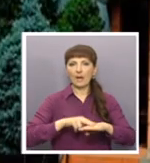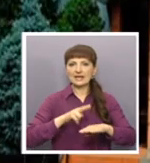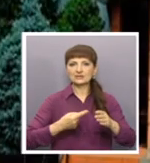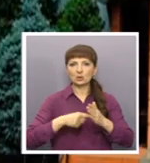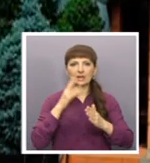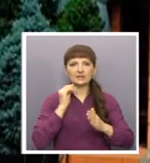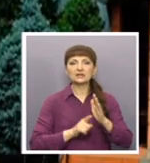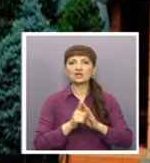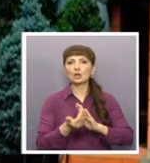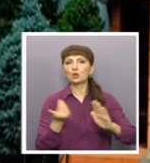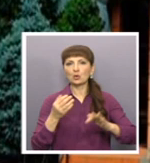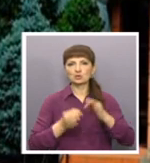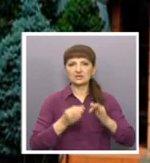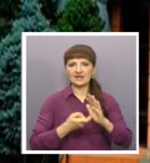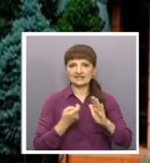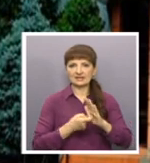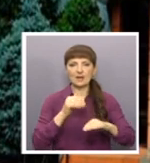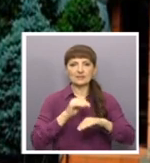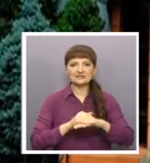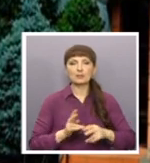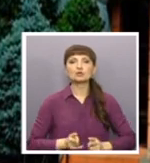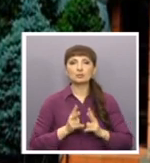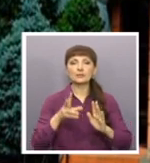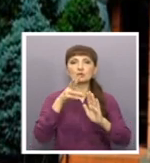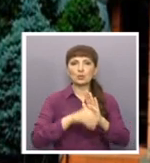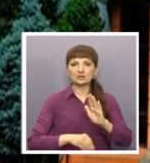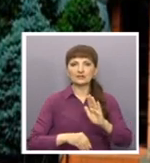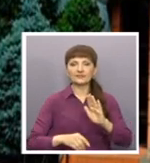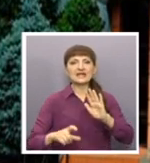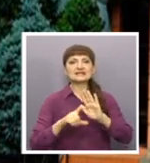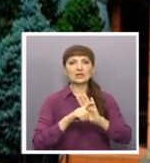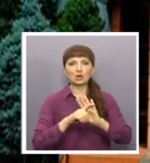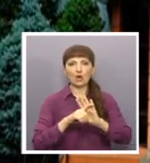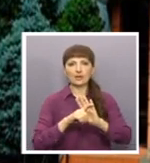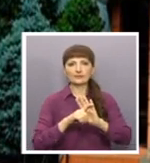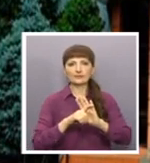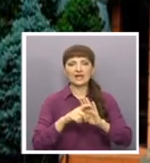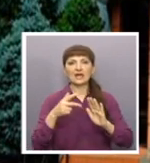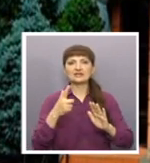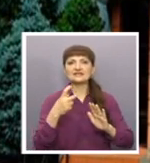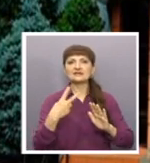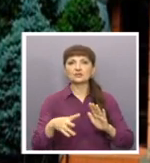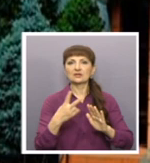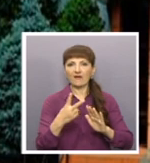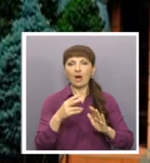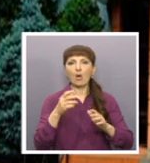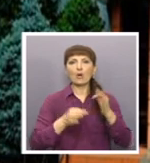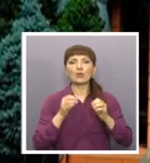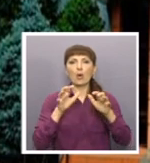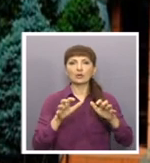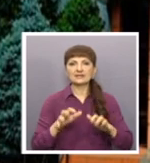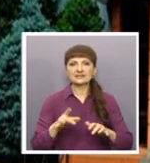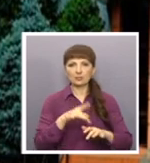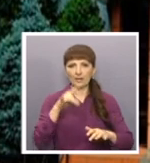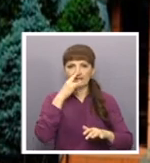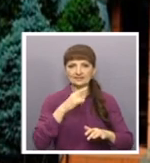Алматы начала досудебное расследование по признакам преступления, предусмотренной статьей 292 Уголовного кодекса Республики